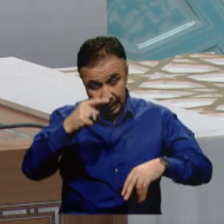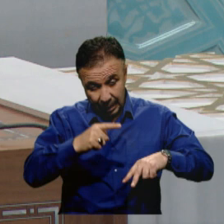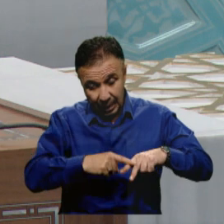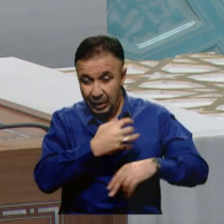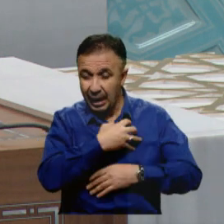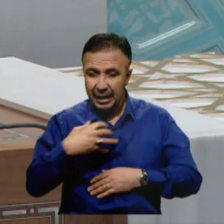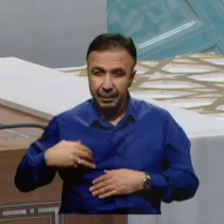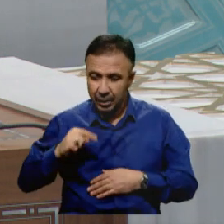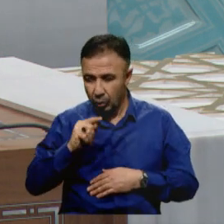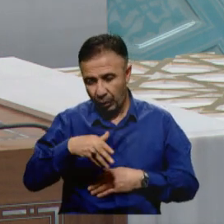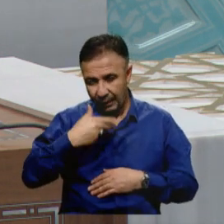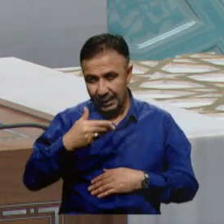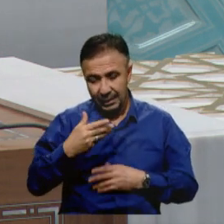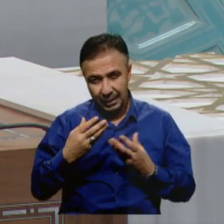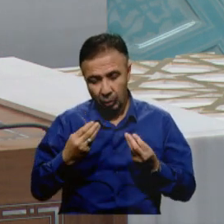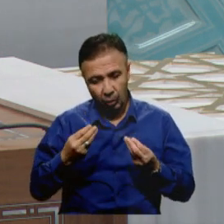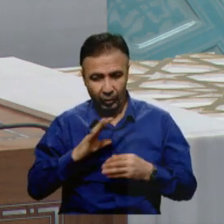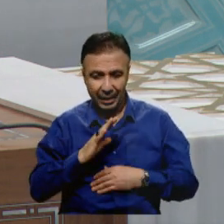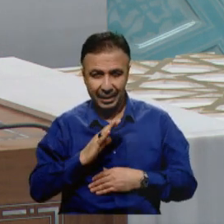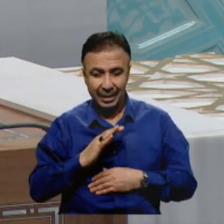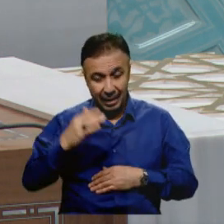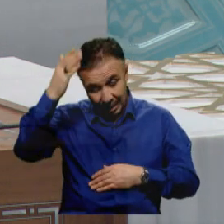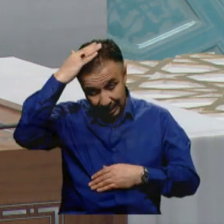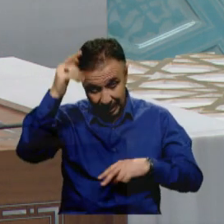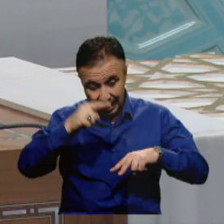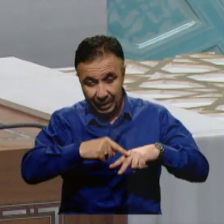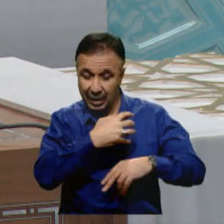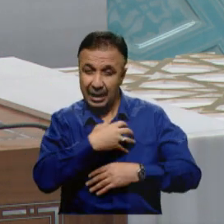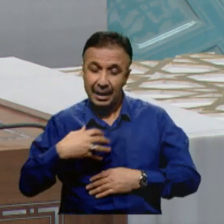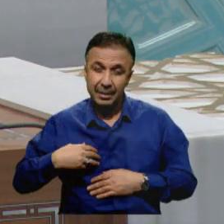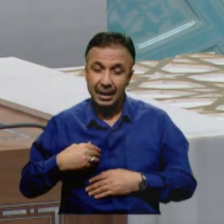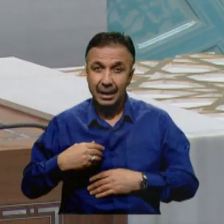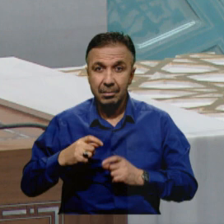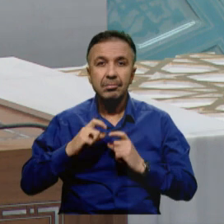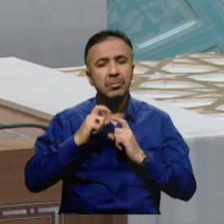o ifadesini çok duyarız. Hazreti Ayşe annemize sordular.